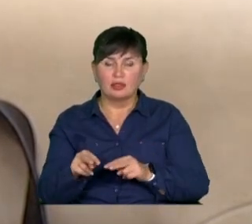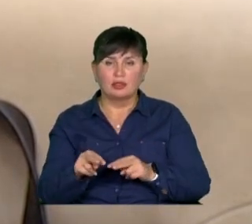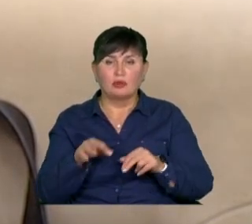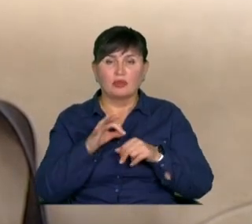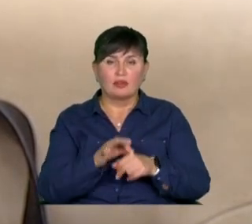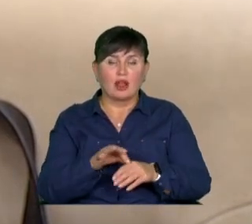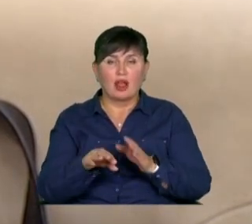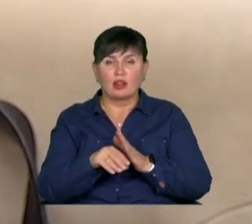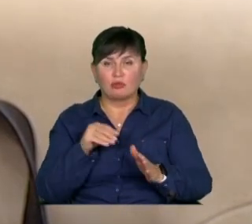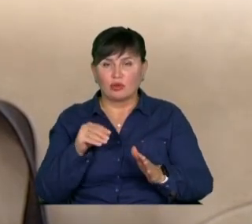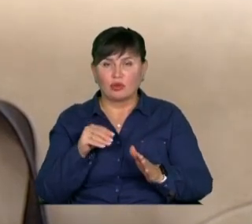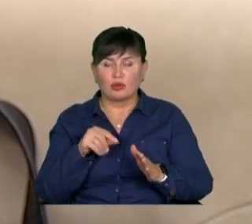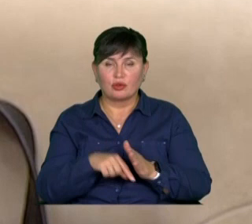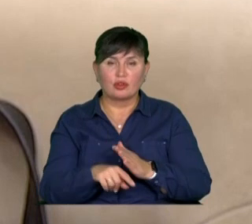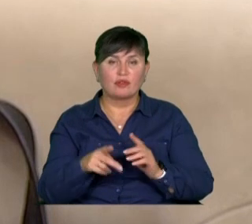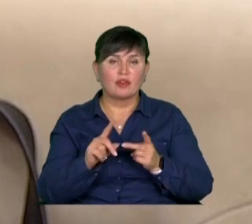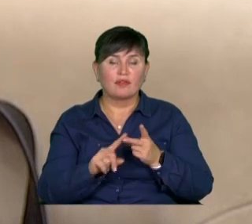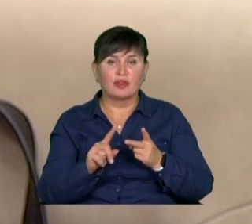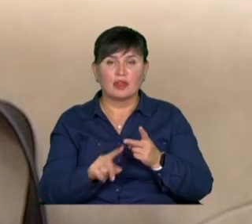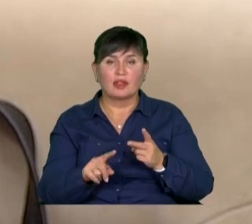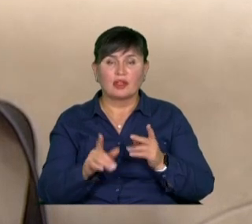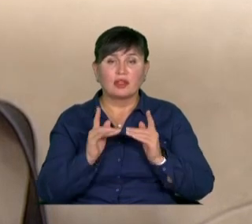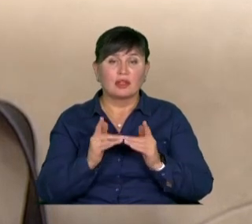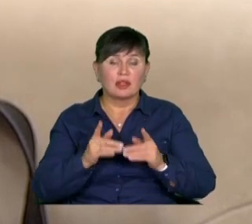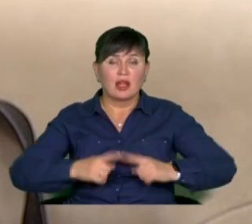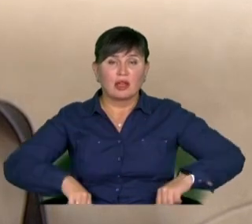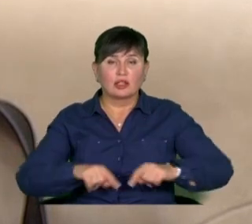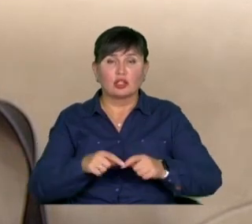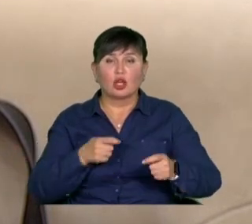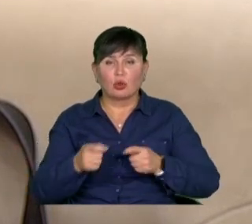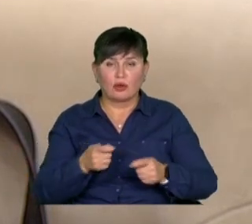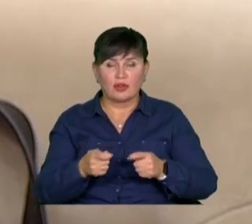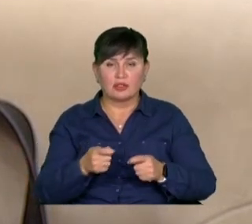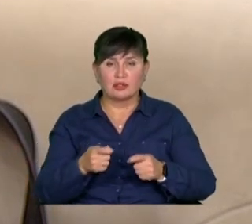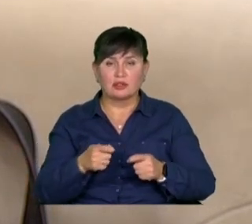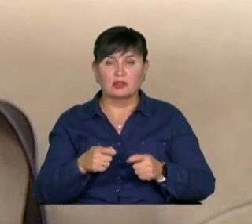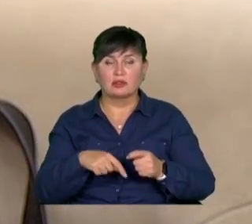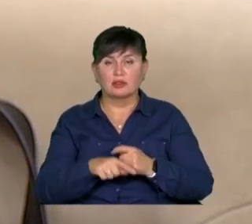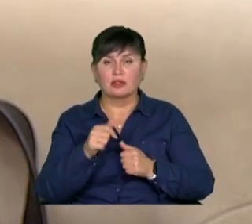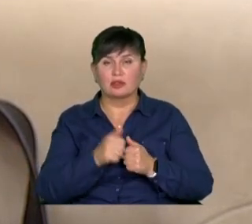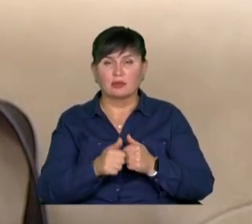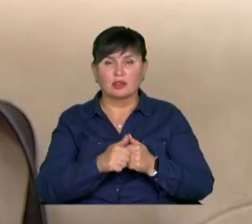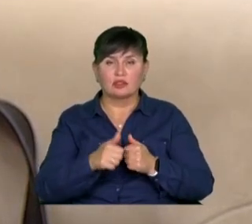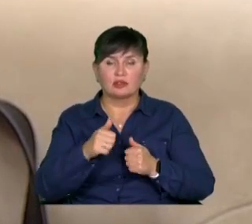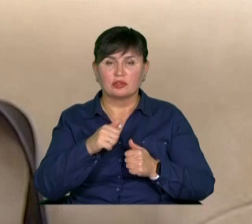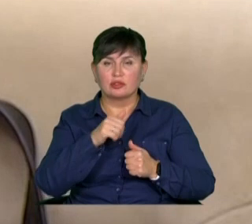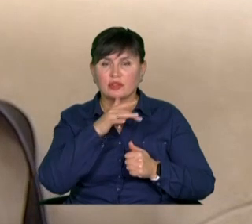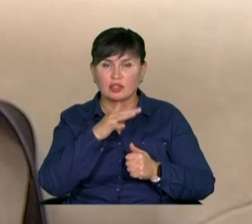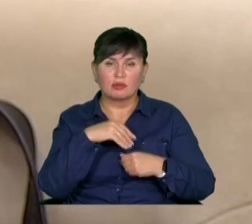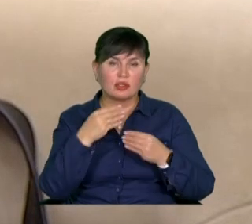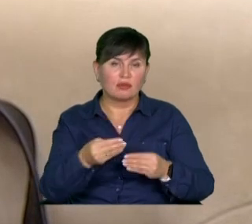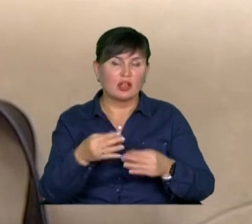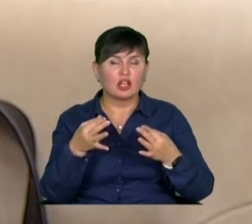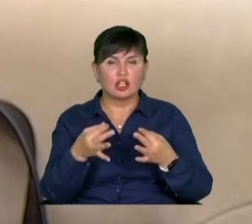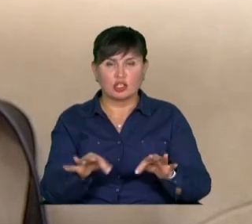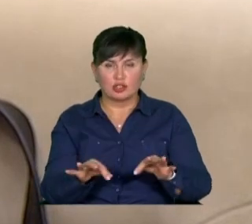проводить отбор наставников. Во-вторых, интернатные организации, руководство интернатных организаций каждый раз будет давать разрешение